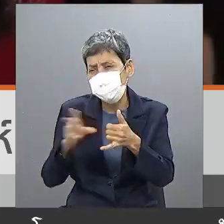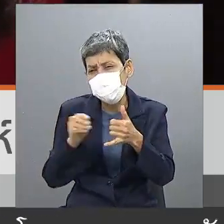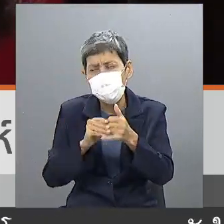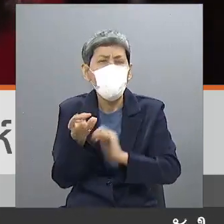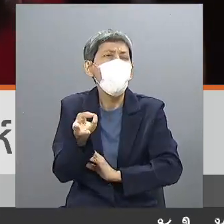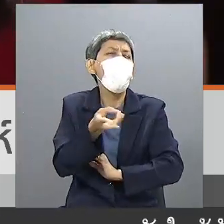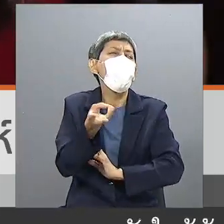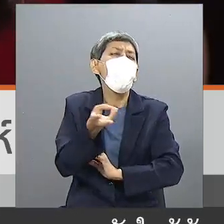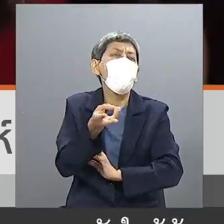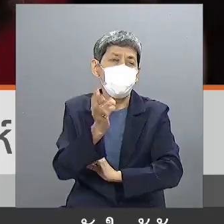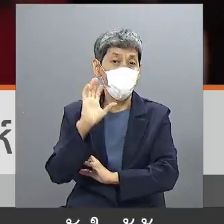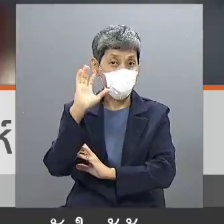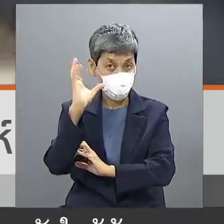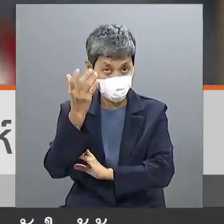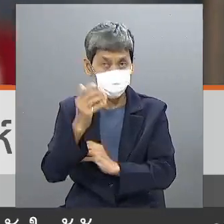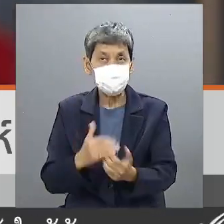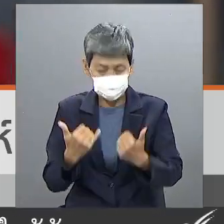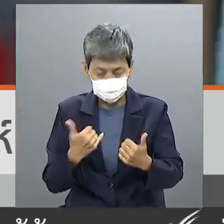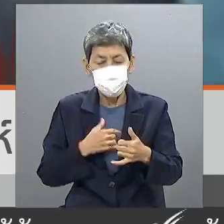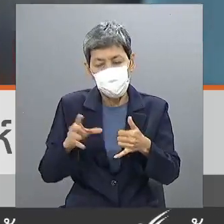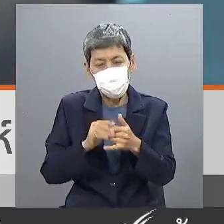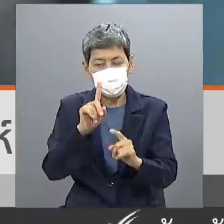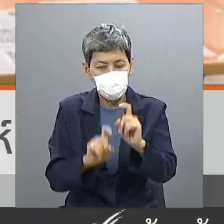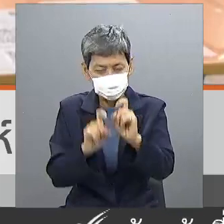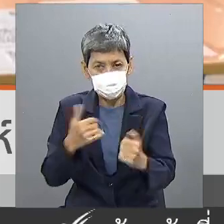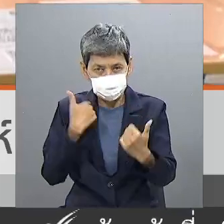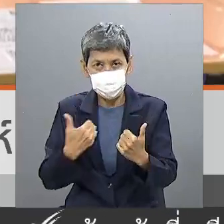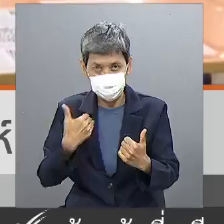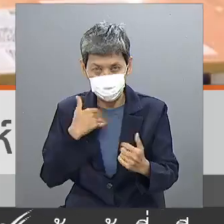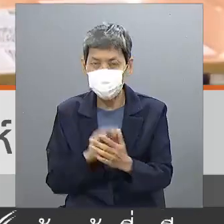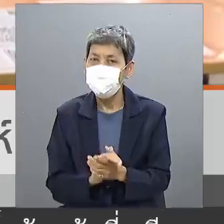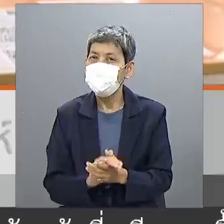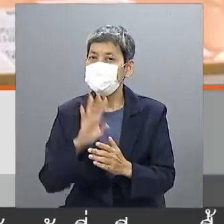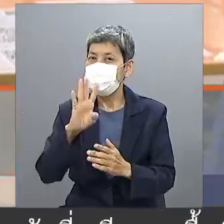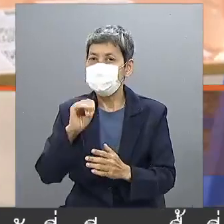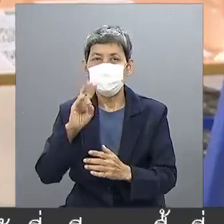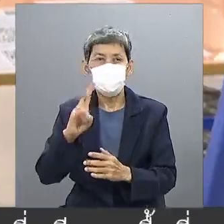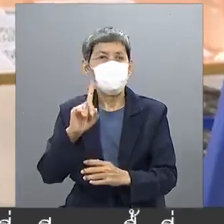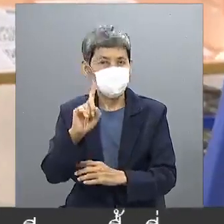ของโลกตอนนี้มียอดผู้เสียชีวิตรวมทั่วประเทศอย่างน้อย47คนเท่านั้นค่ะ